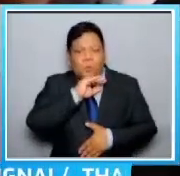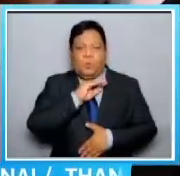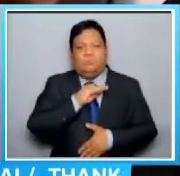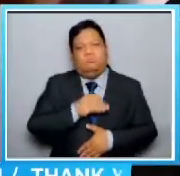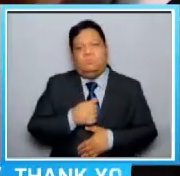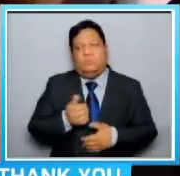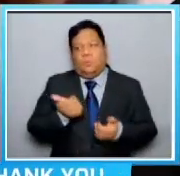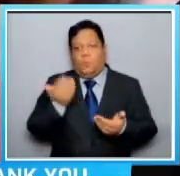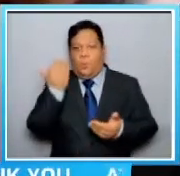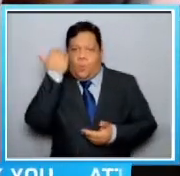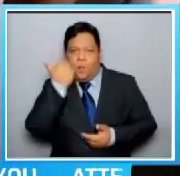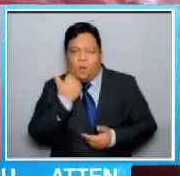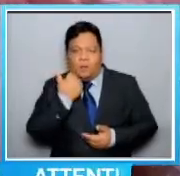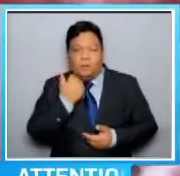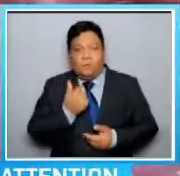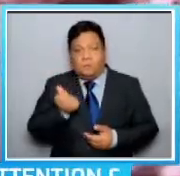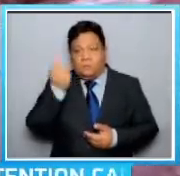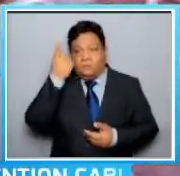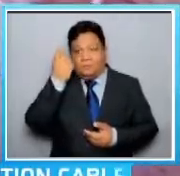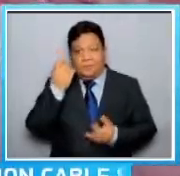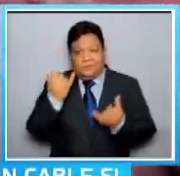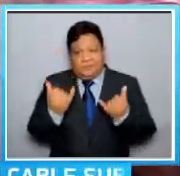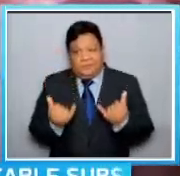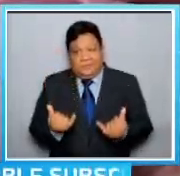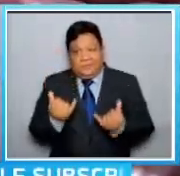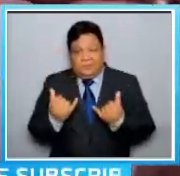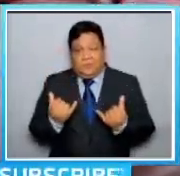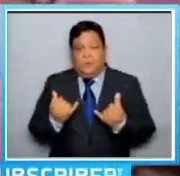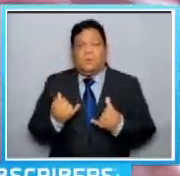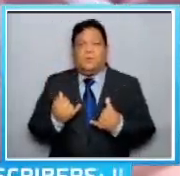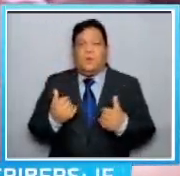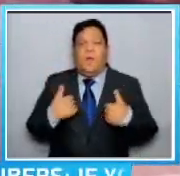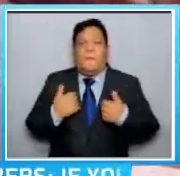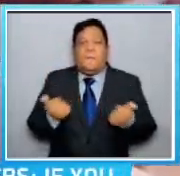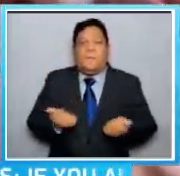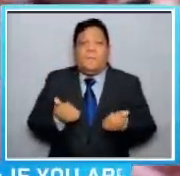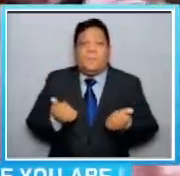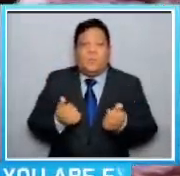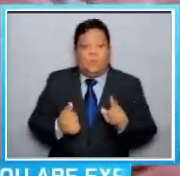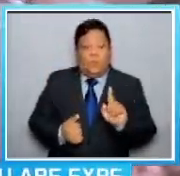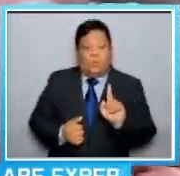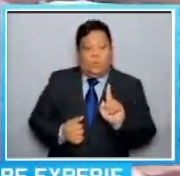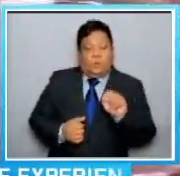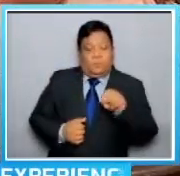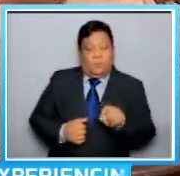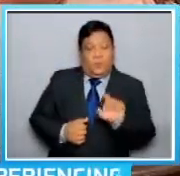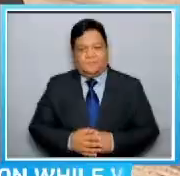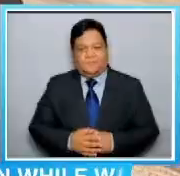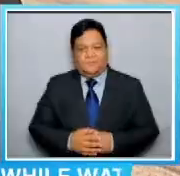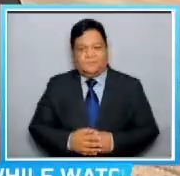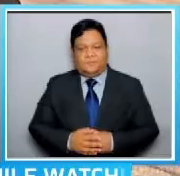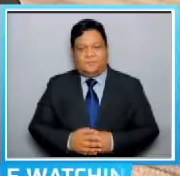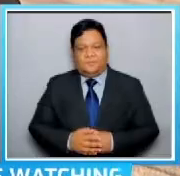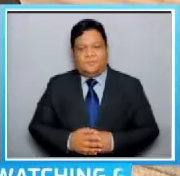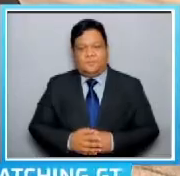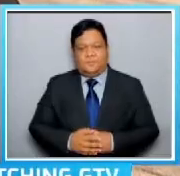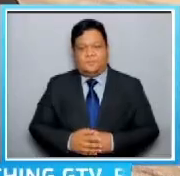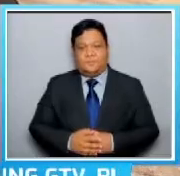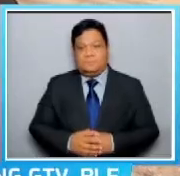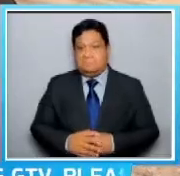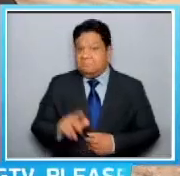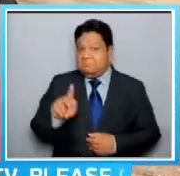1.688 million metric tons ang supply. Mas mababa po yan sa demand sa bansa. Kare-kare baka